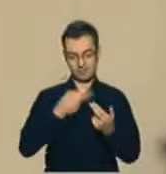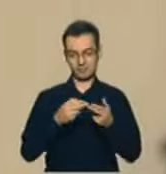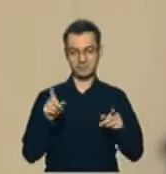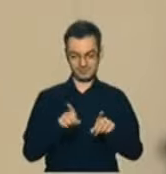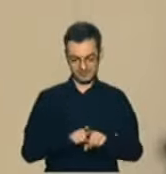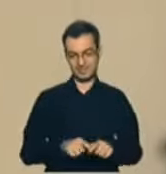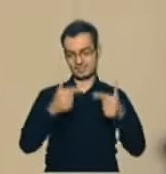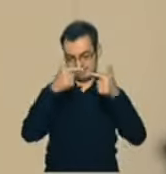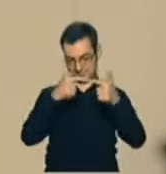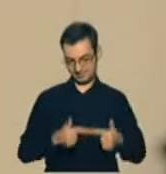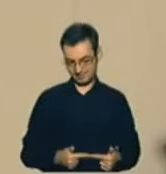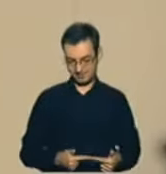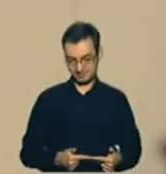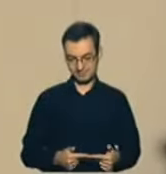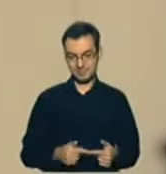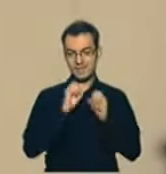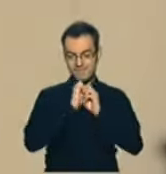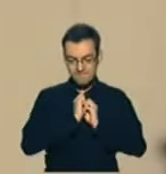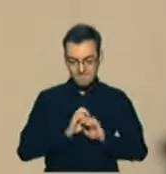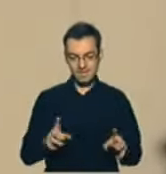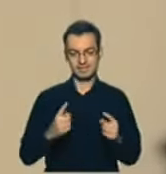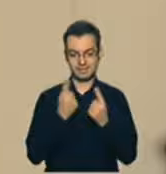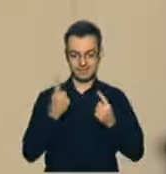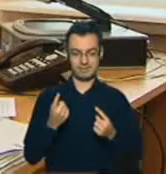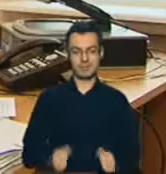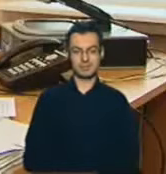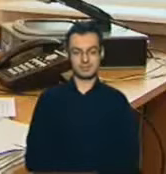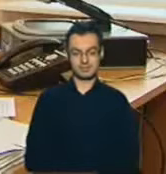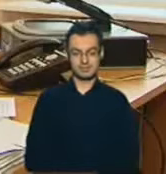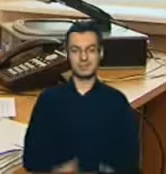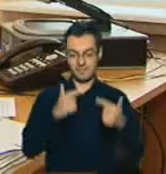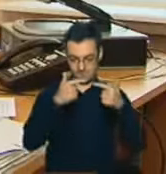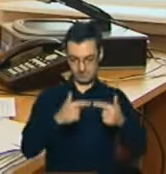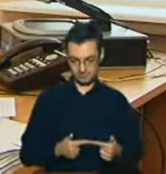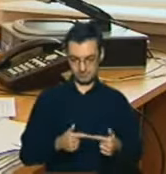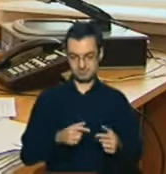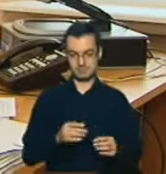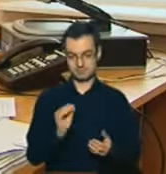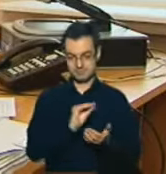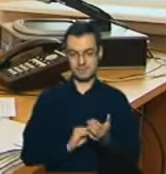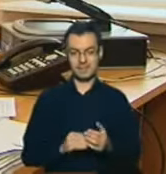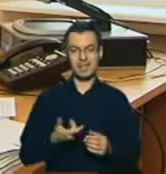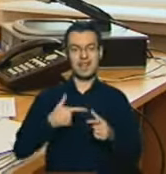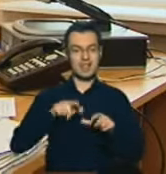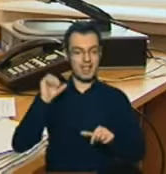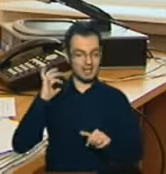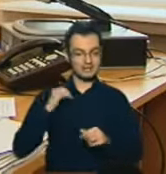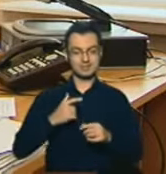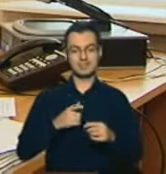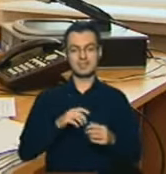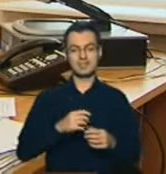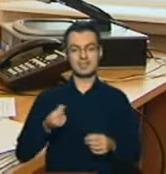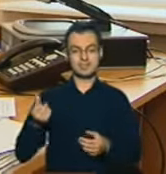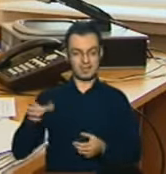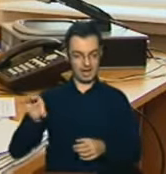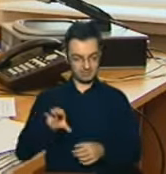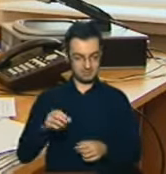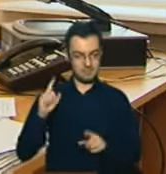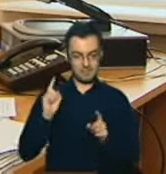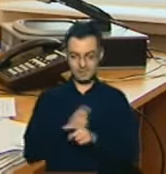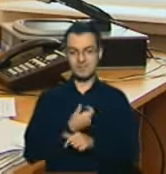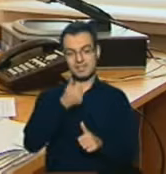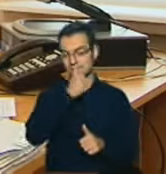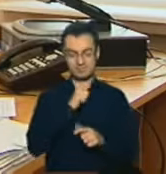odpowiedzieli strofami, klarując sprawę jak następuje. Otóż przed laty Skarb Państwa w zgodzie z prawem niczego nie